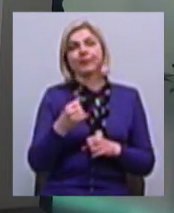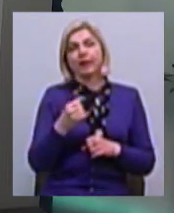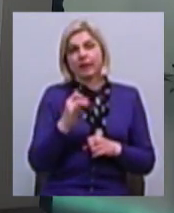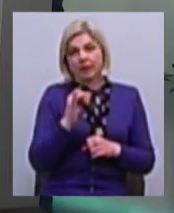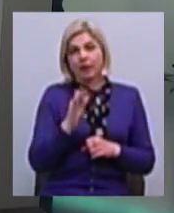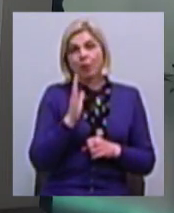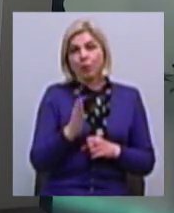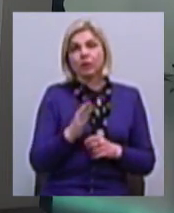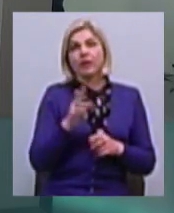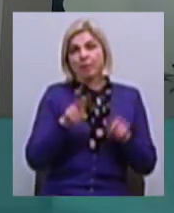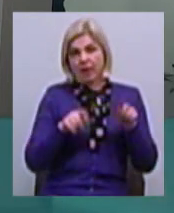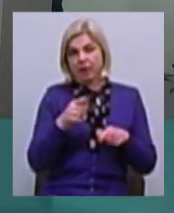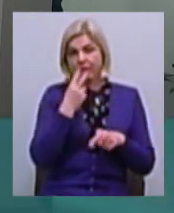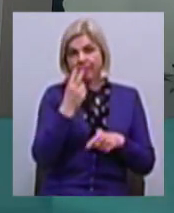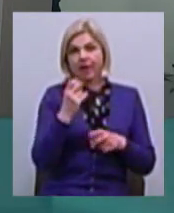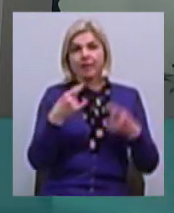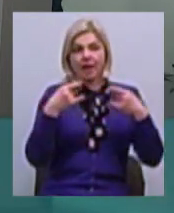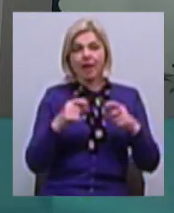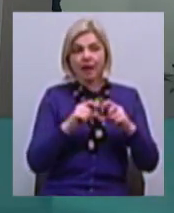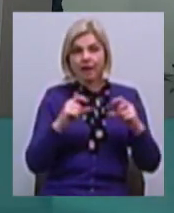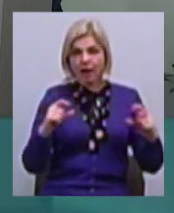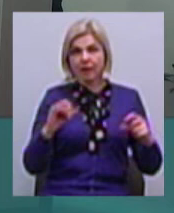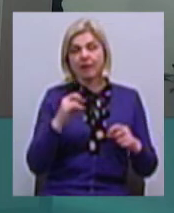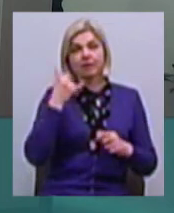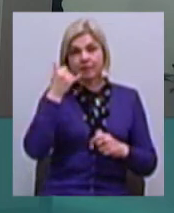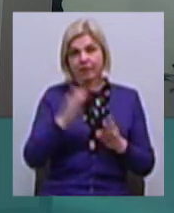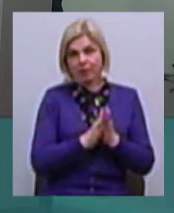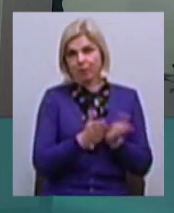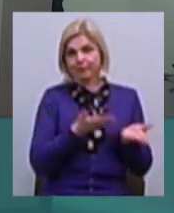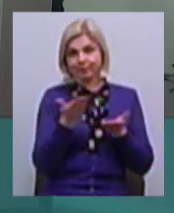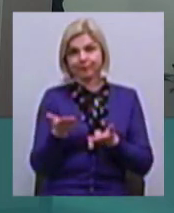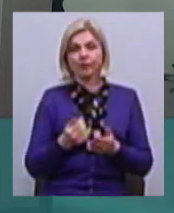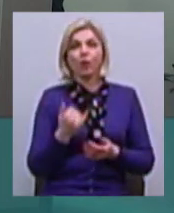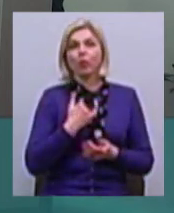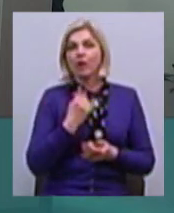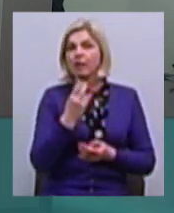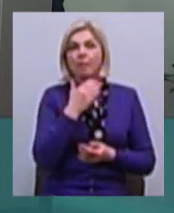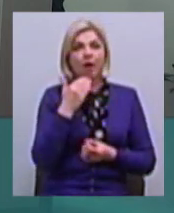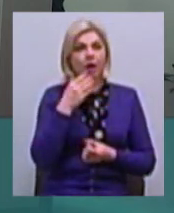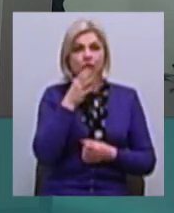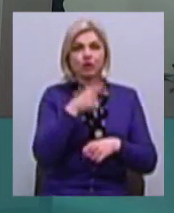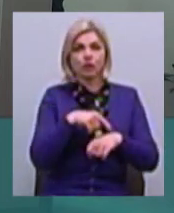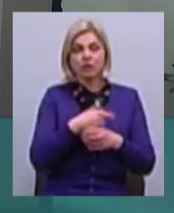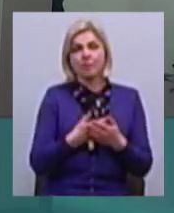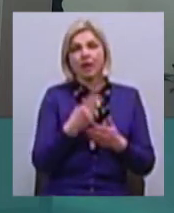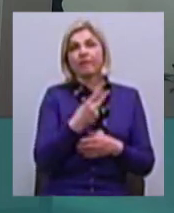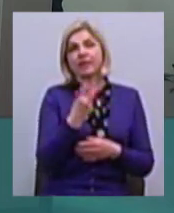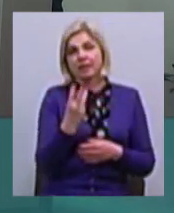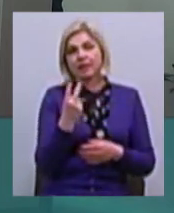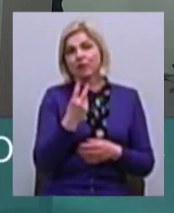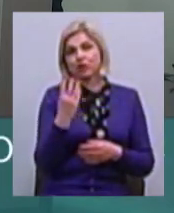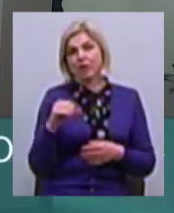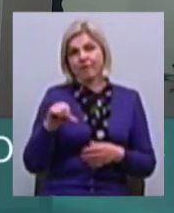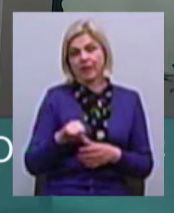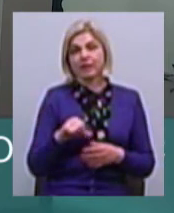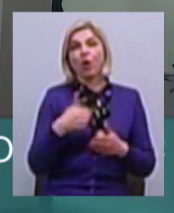7692-33, будете періодично бачити його на екранах, телефонуйте. У нас не так багато часу, приблизно 23-24 хвилини.